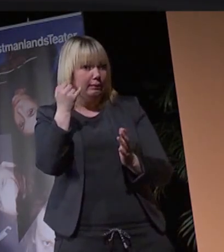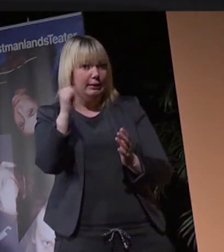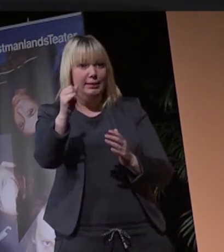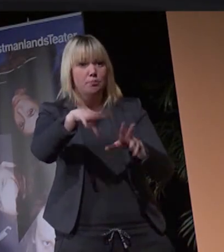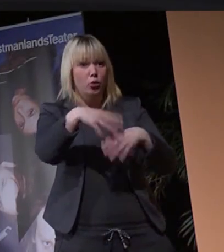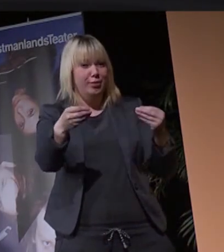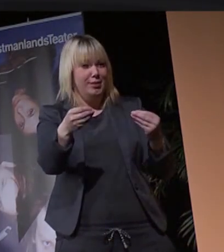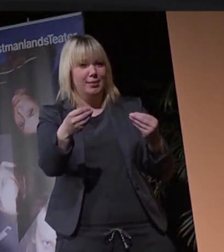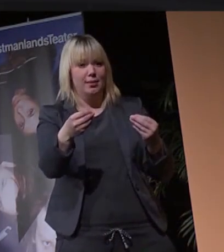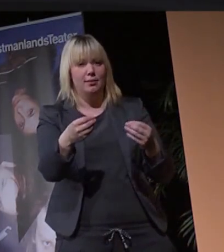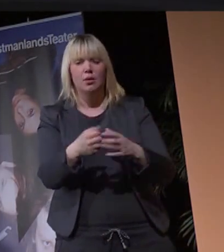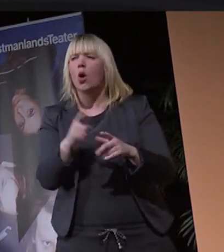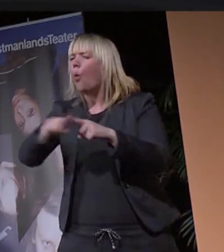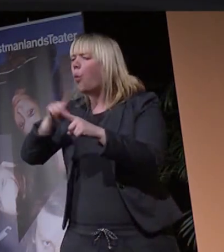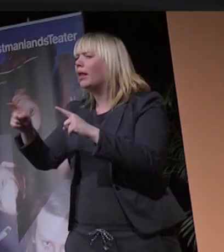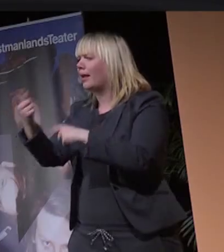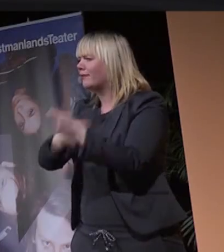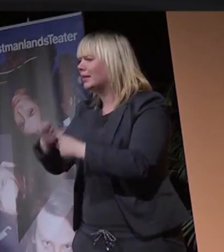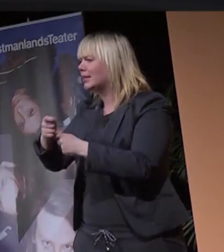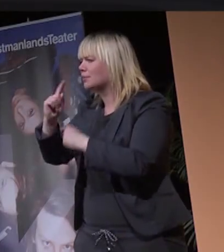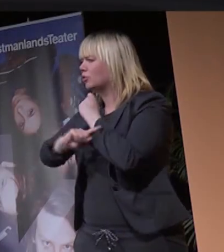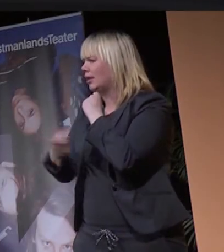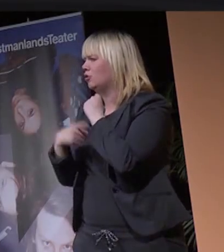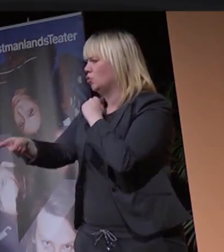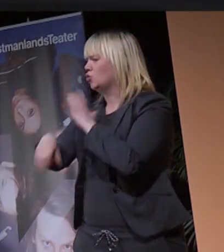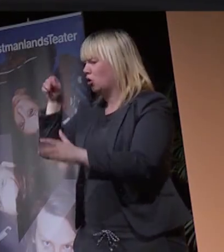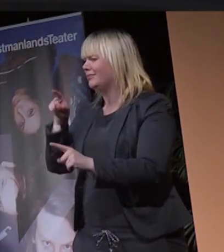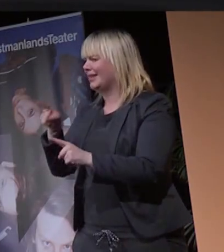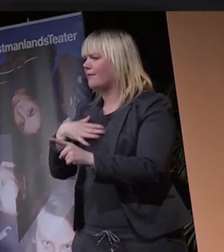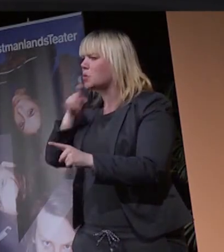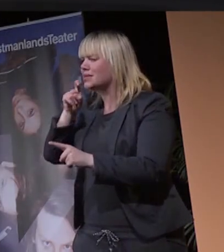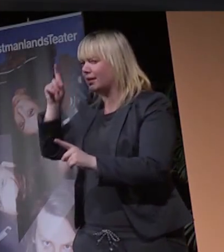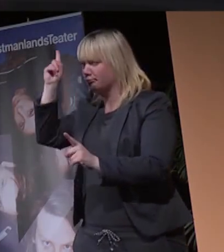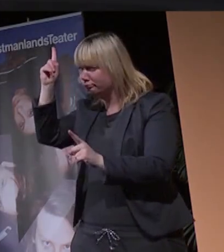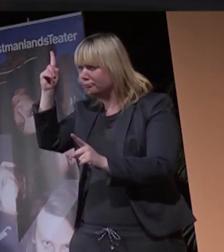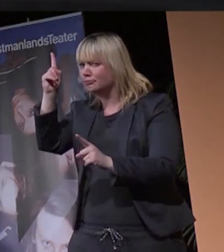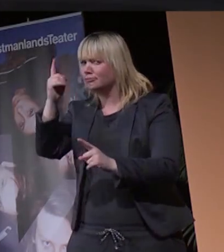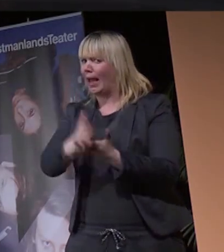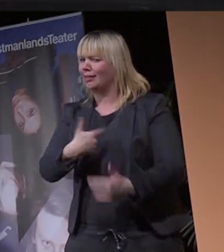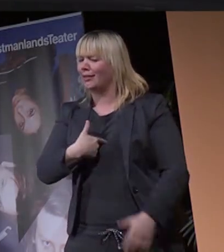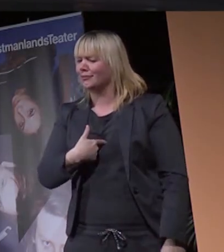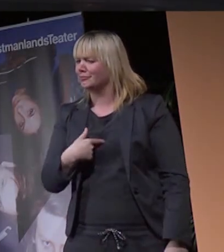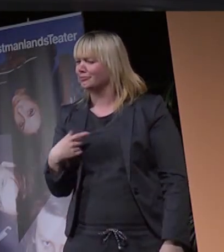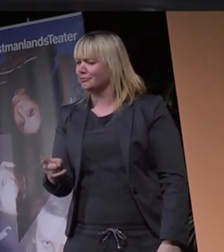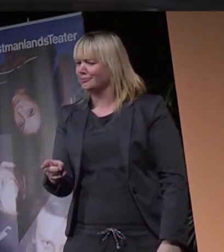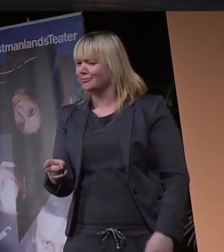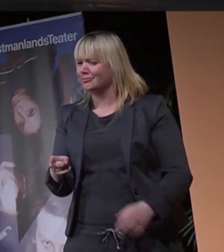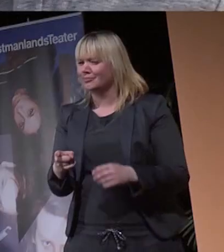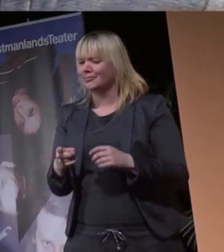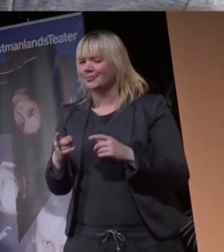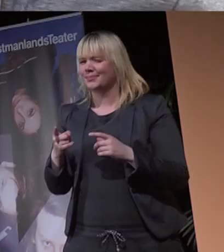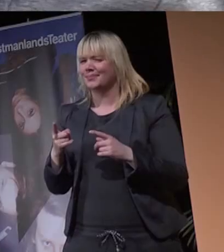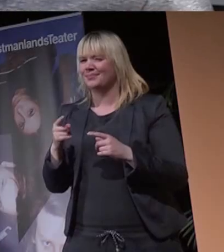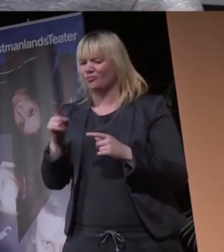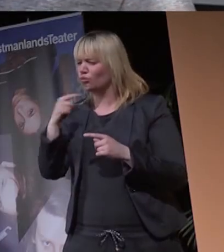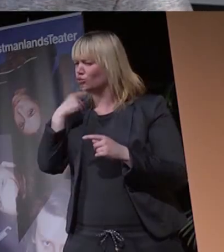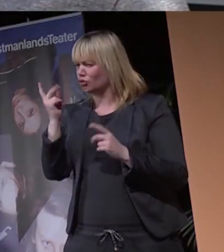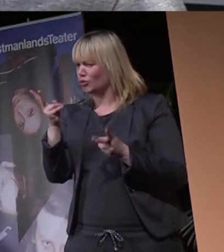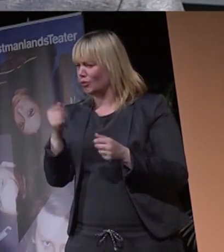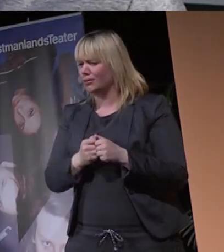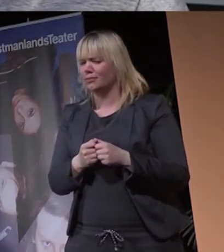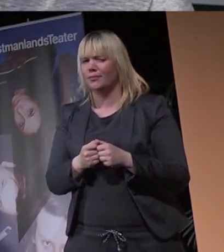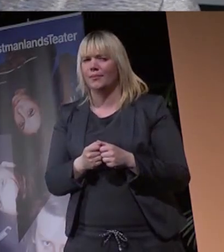du sa någonting. Nej, jag säger det att om vi ska då, vi tror på den här strukturen och vi vill ha i hela landet, så kommer det krävas att det får ökade anslag. Nej, det var inte det du sa.